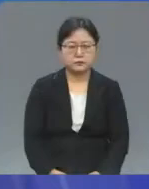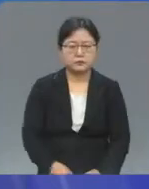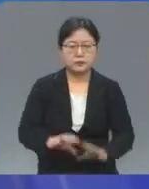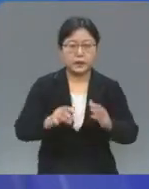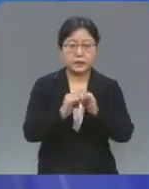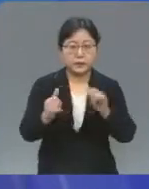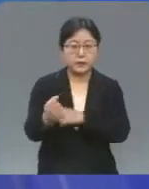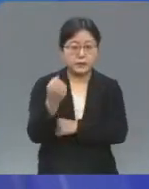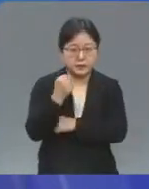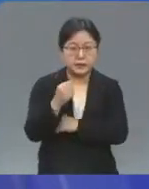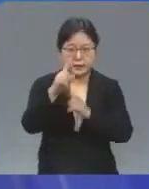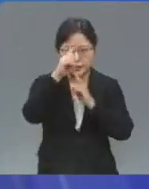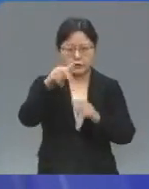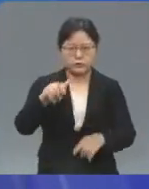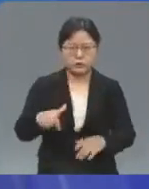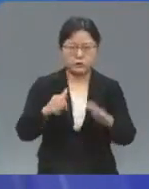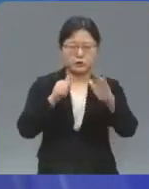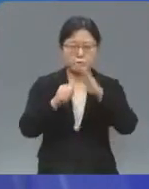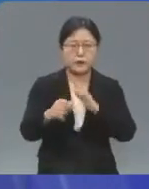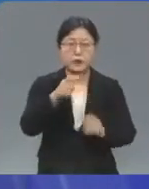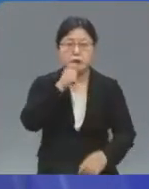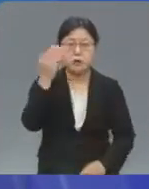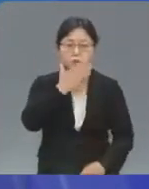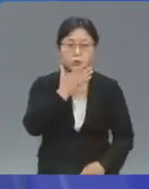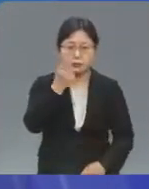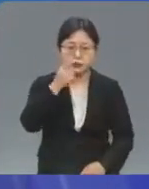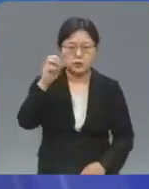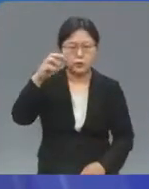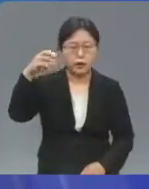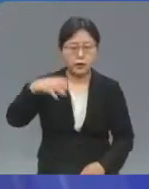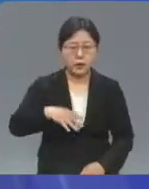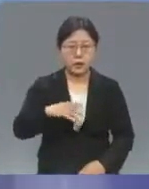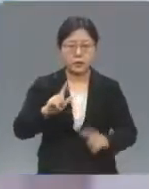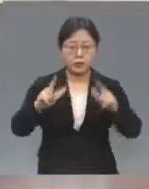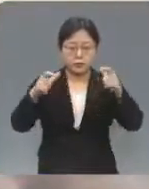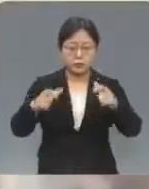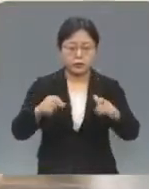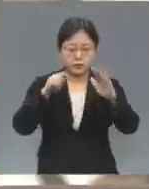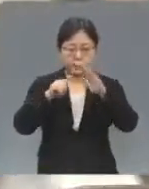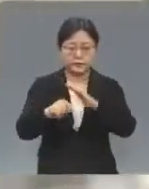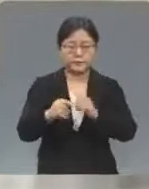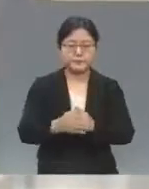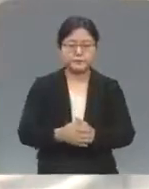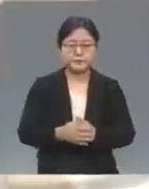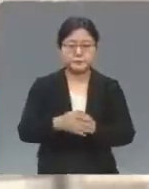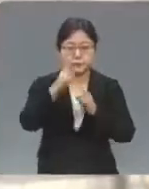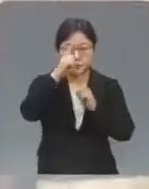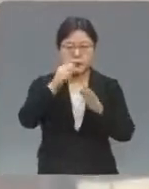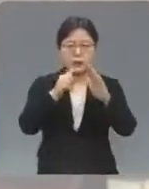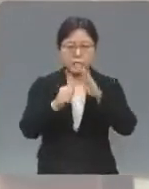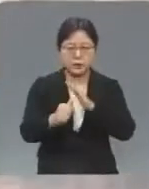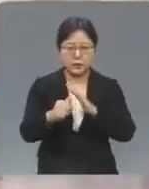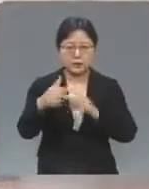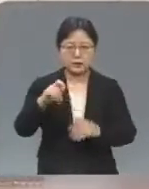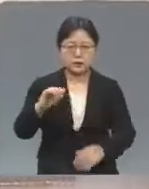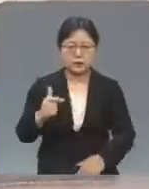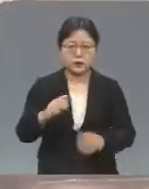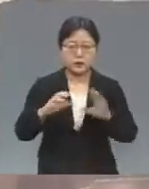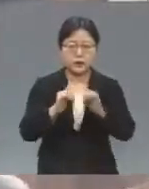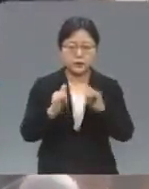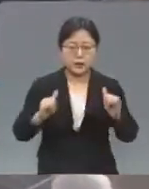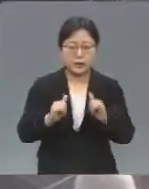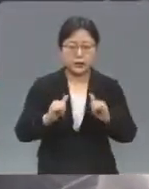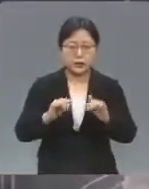국민의 이미 준 석 대표가 오늘 여수와 순천 광양 등 전남 동부권 을 방문합니다 이 대표와 정운천 국민의 인